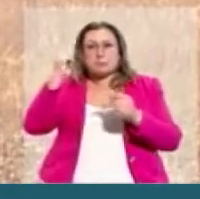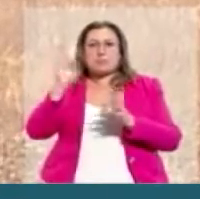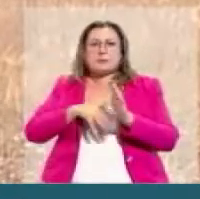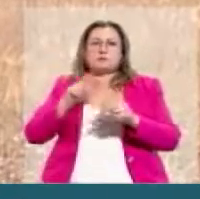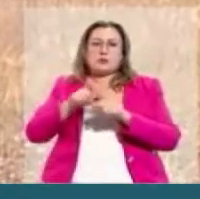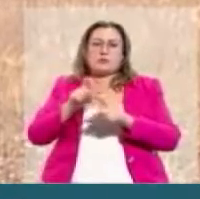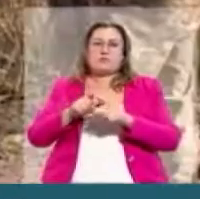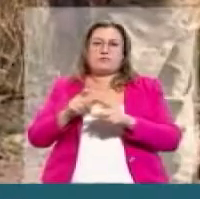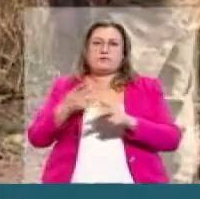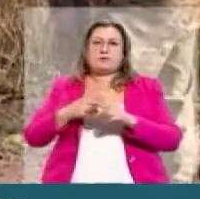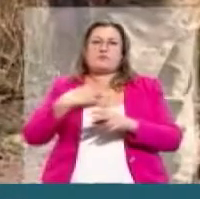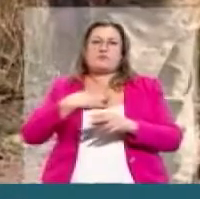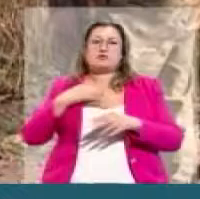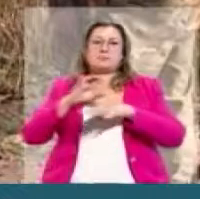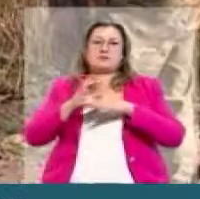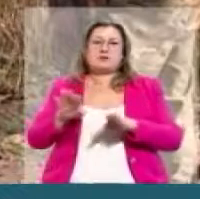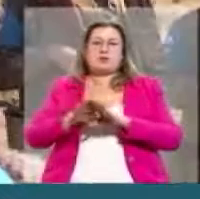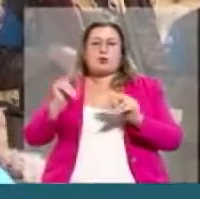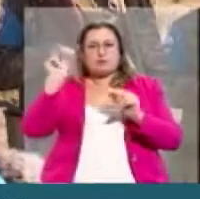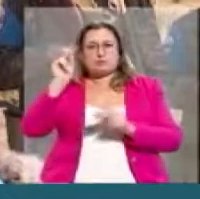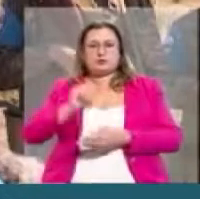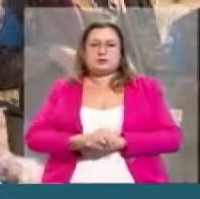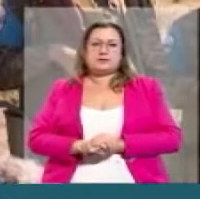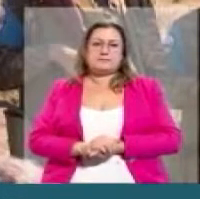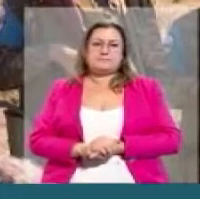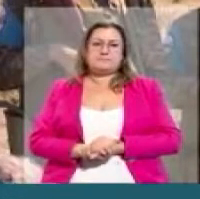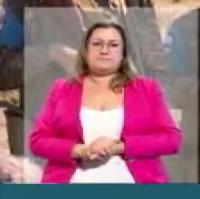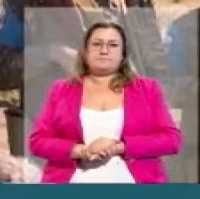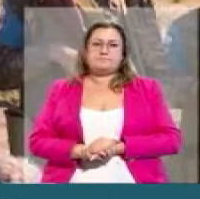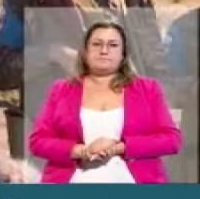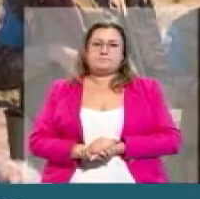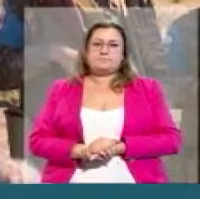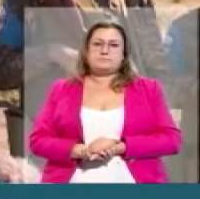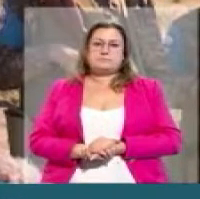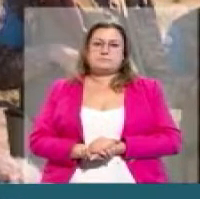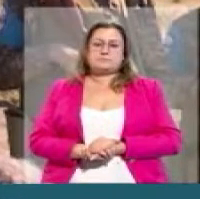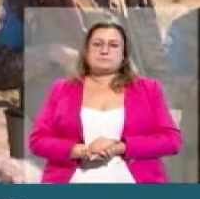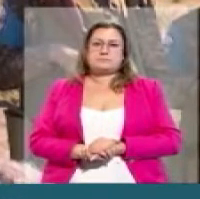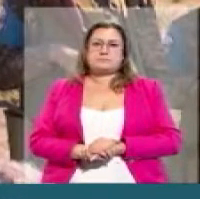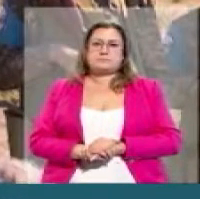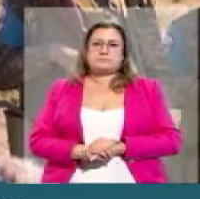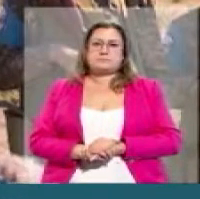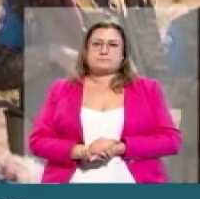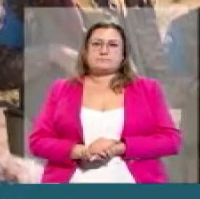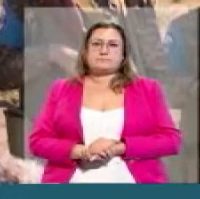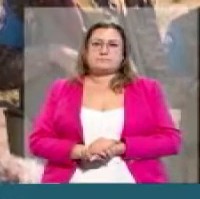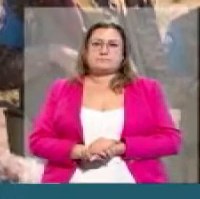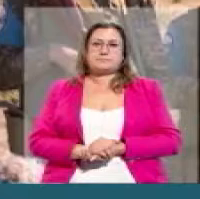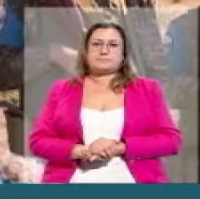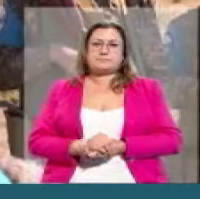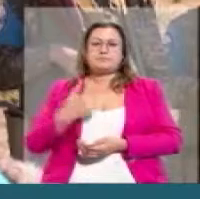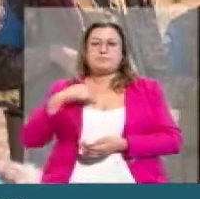өткізіп, жауынгерлік қабілетті шыңдау аса маңызды. Әскери жиынға келген себебіміз әскери борыш атқарған адамдар және офицер